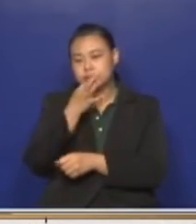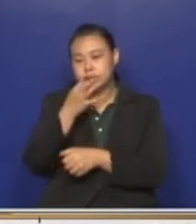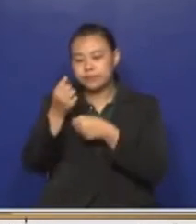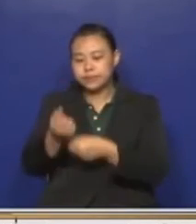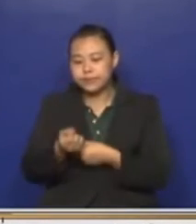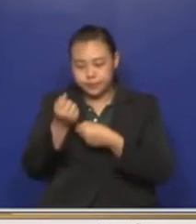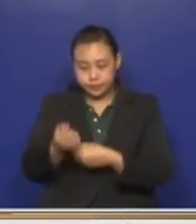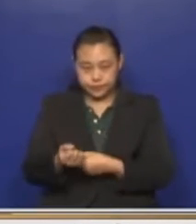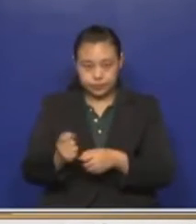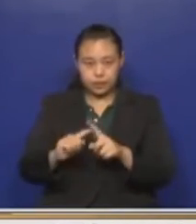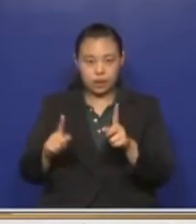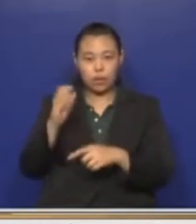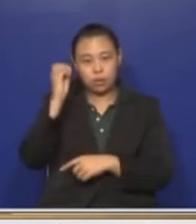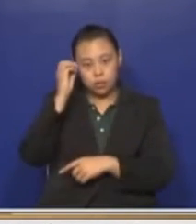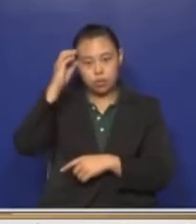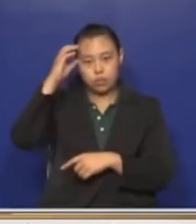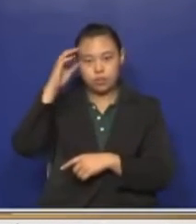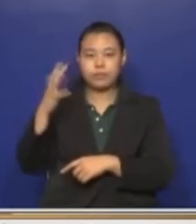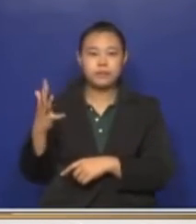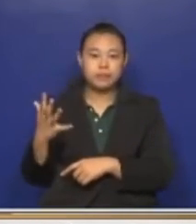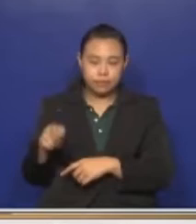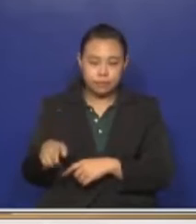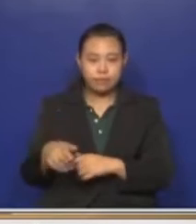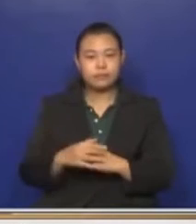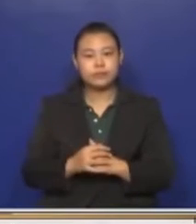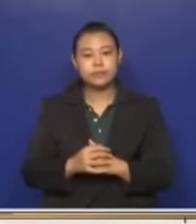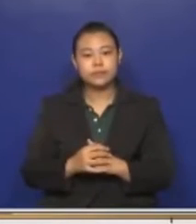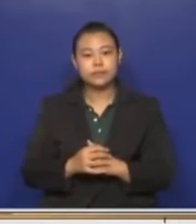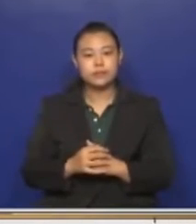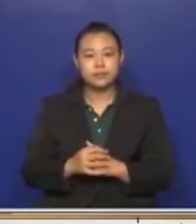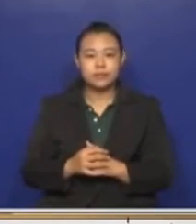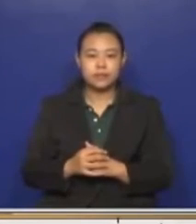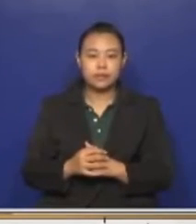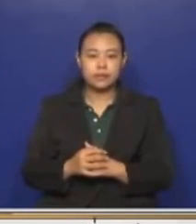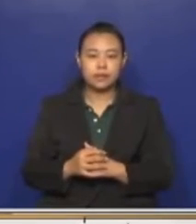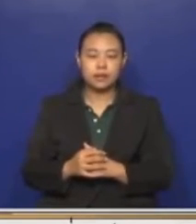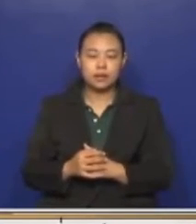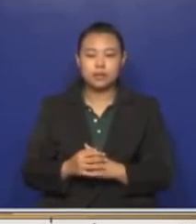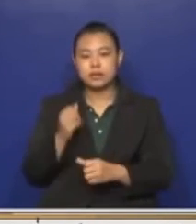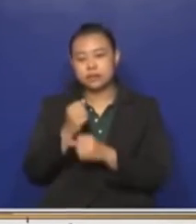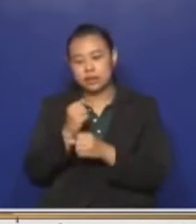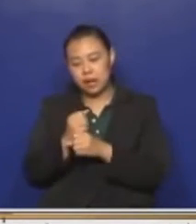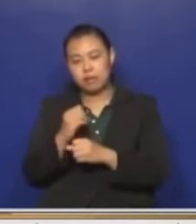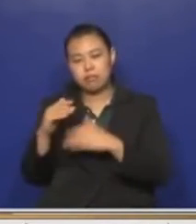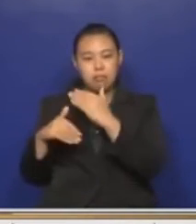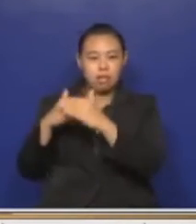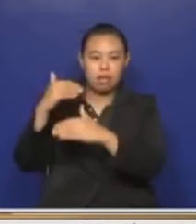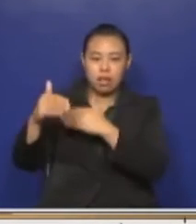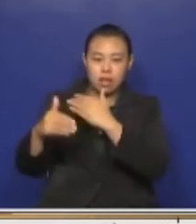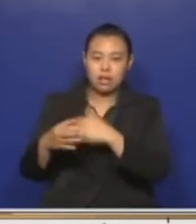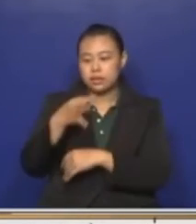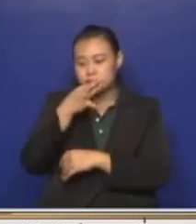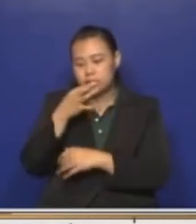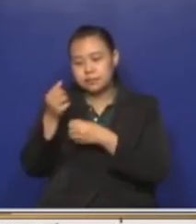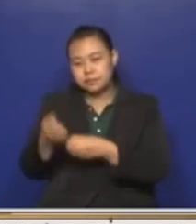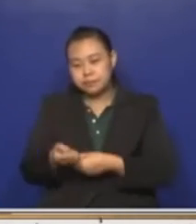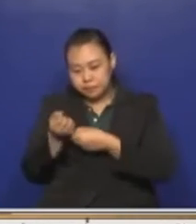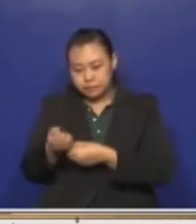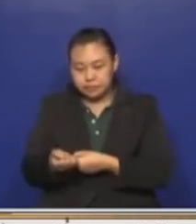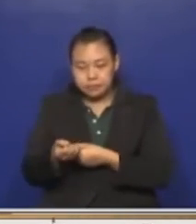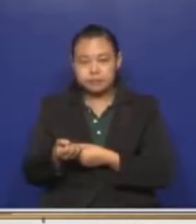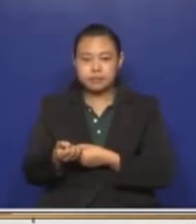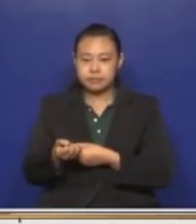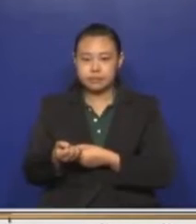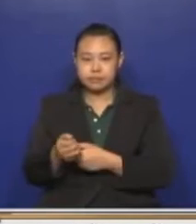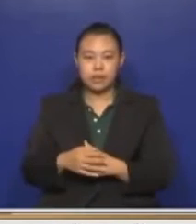รแล้วก็ขาดความรู้นะคะที่จะต้องมาฟื้นฟูเกี่ยวกับเรื่องเกษตรขณะเดียวกันด้านการเกษตรไม่ว่าจะเป็นเรื่องของ